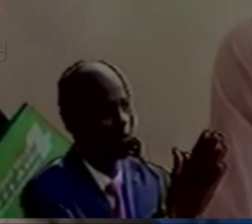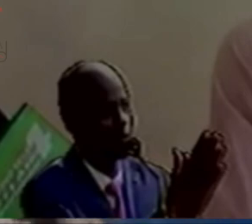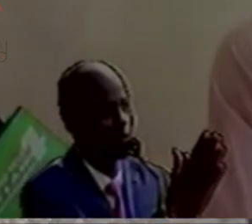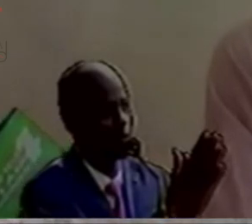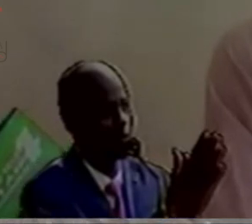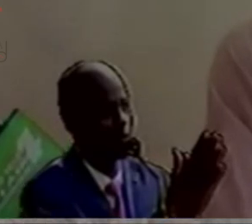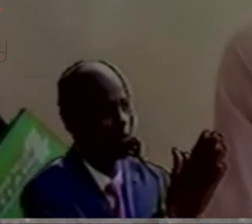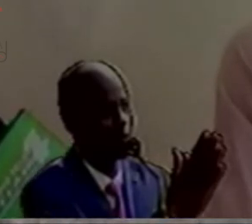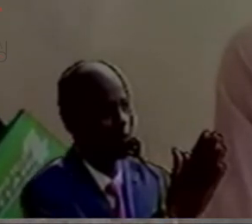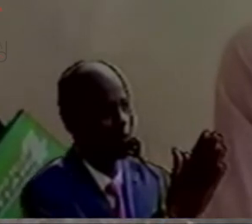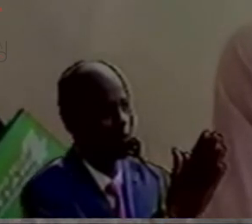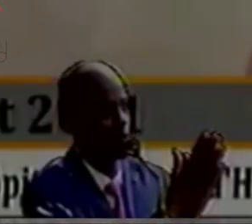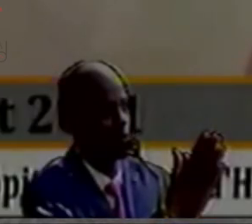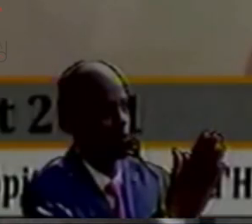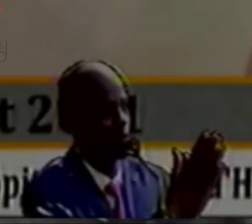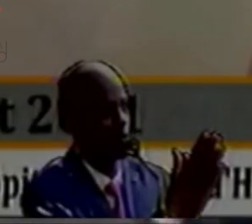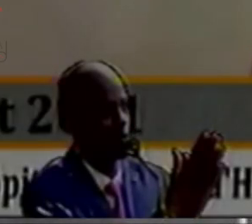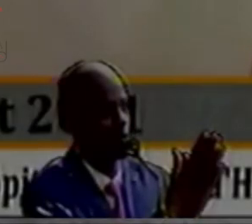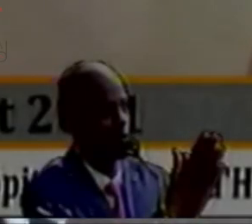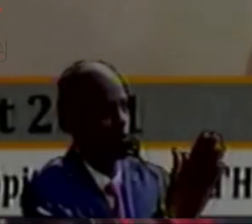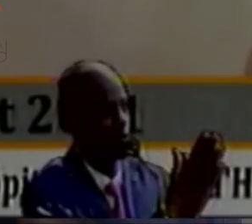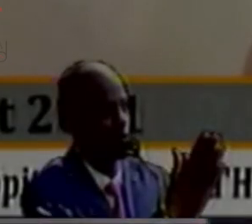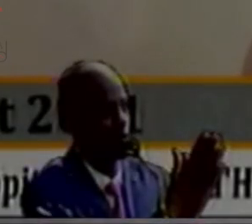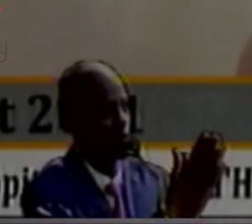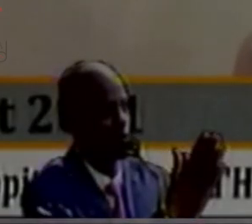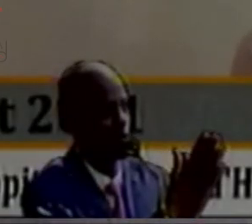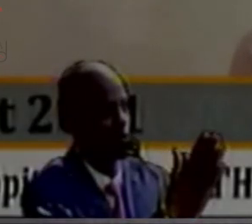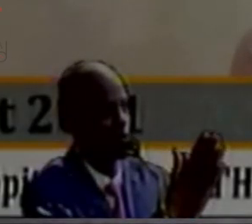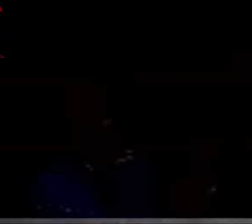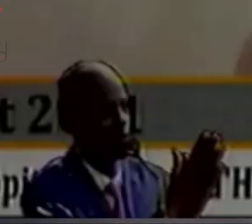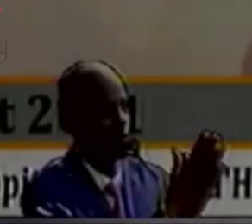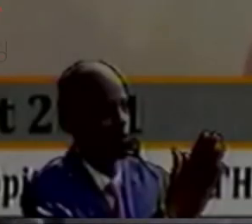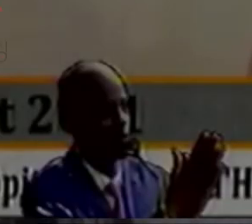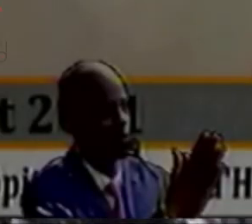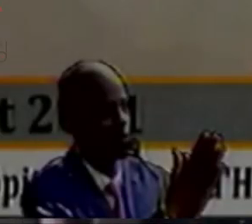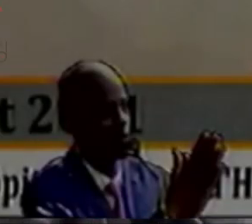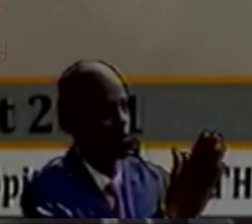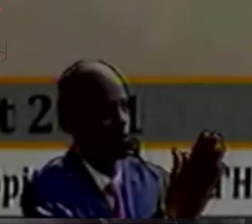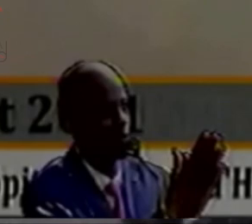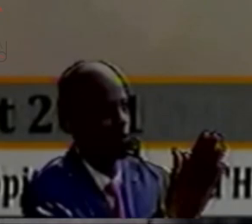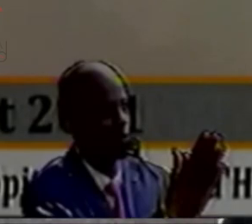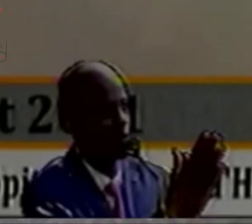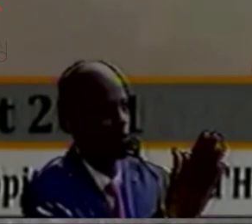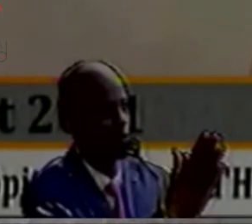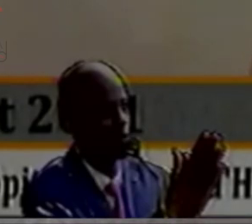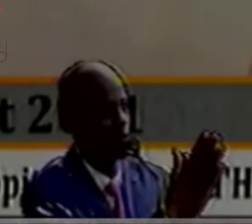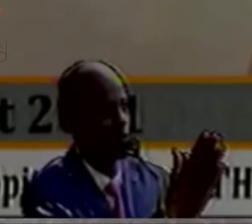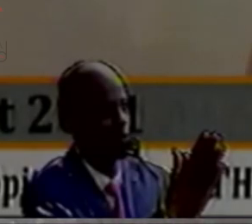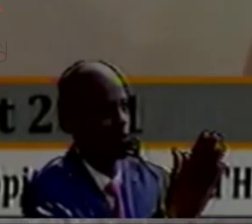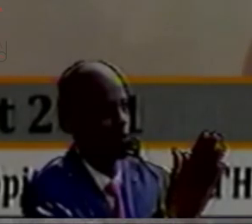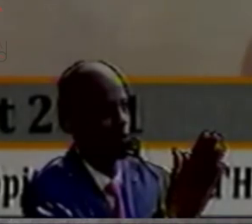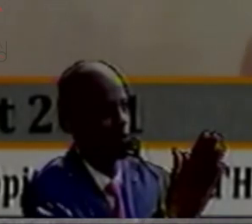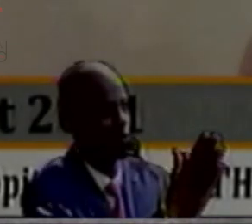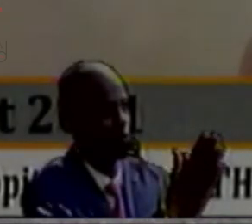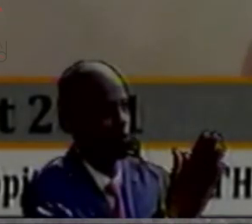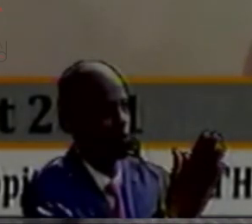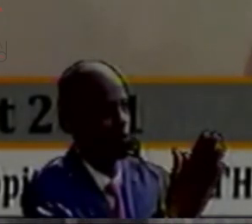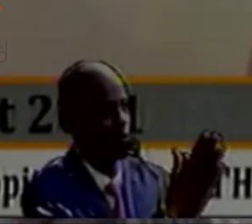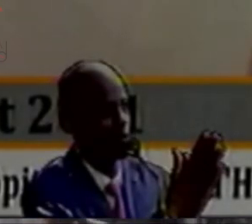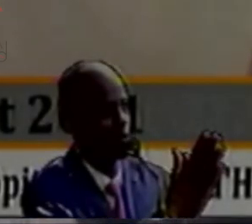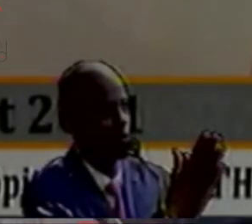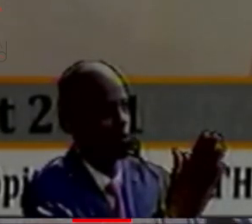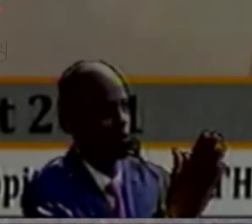ça gratis. L'hôpital là, tu as gagné autrefois, les pattes ont tout problème, ça tu as gagné toute une série de